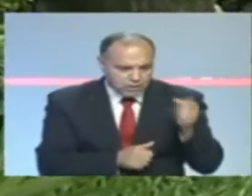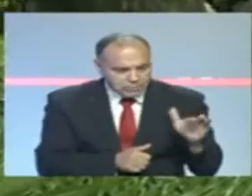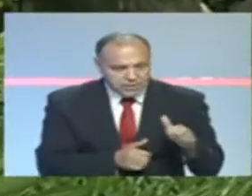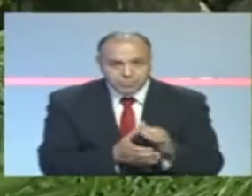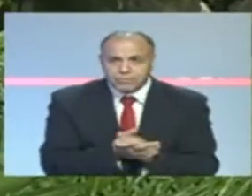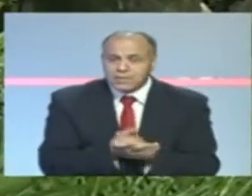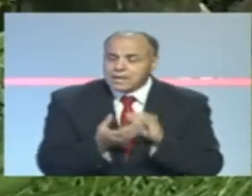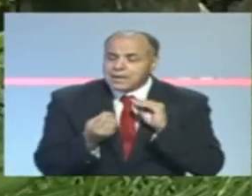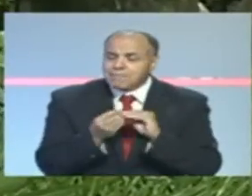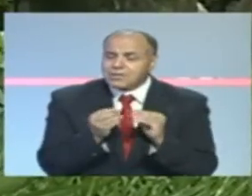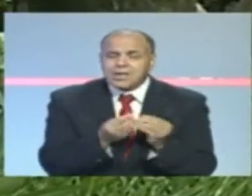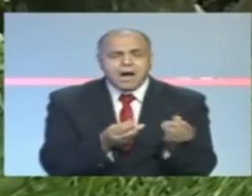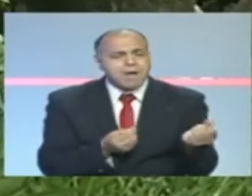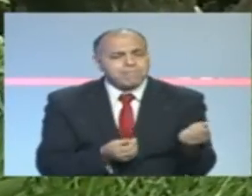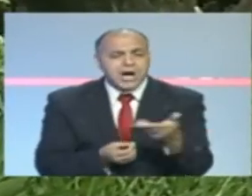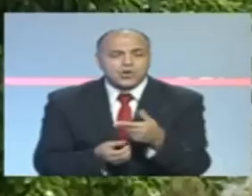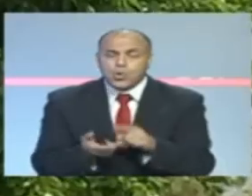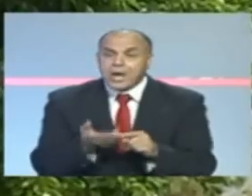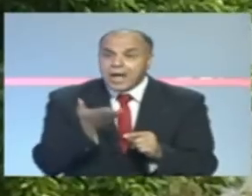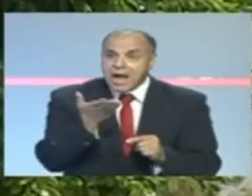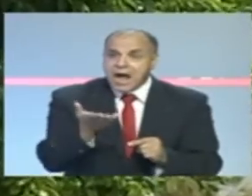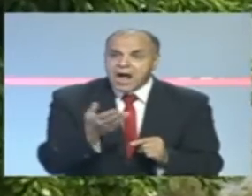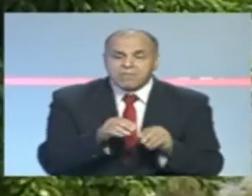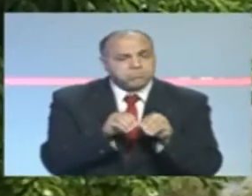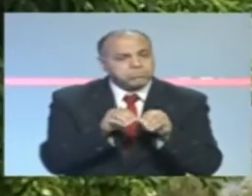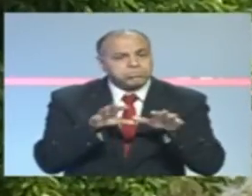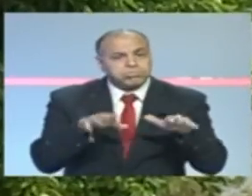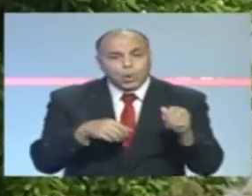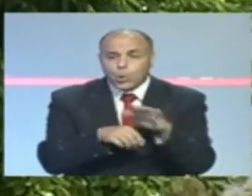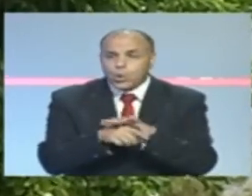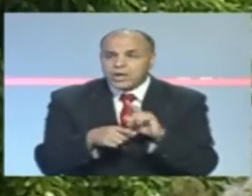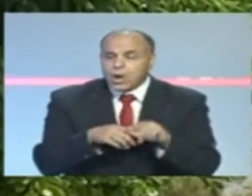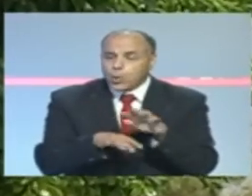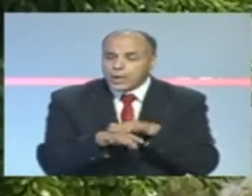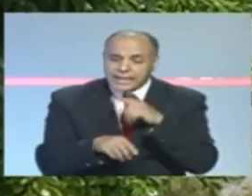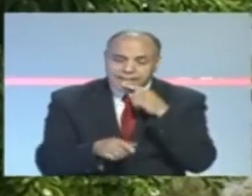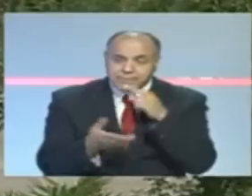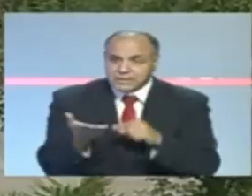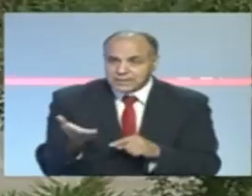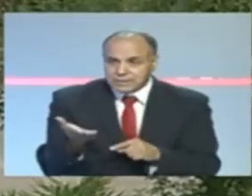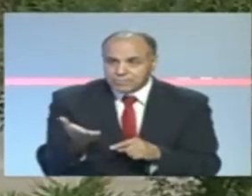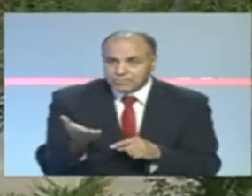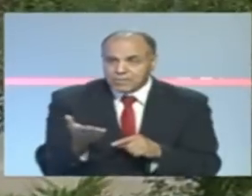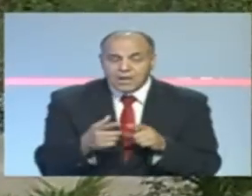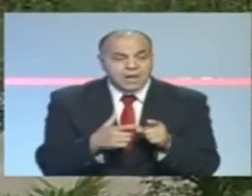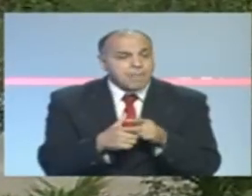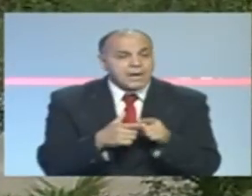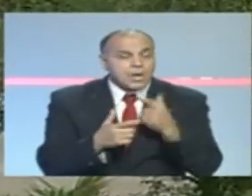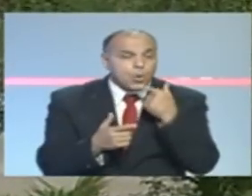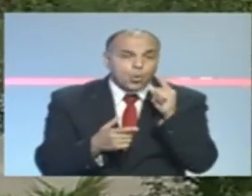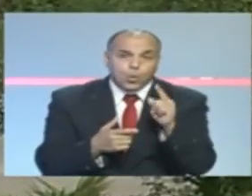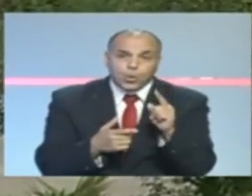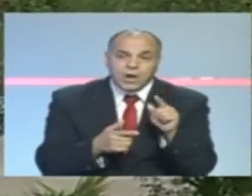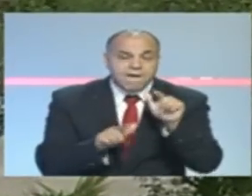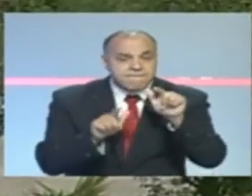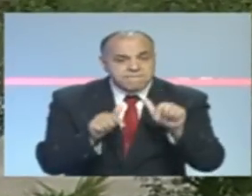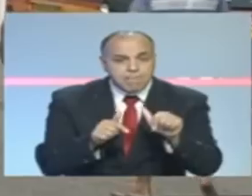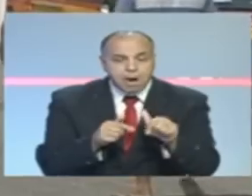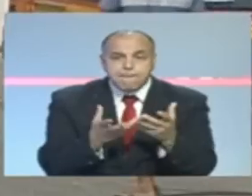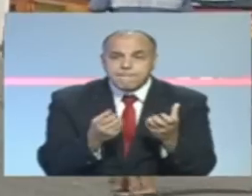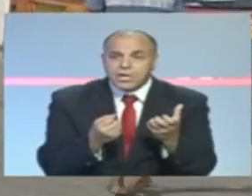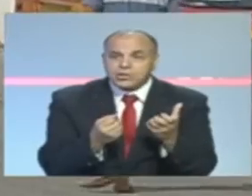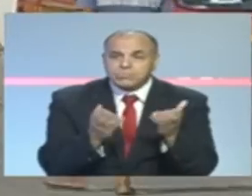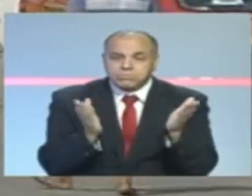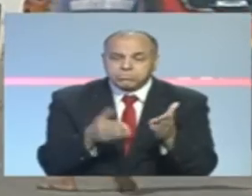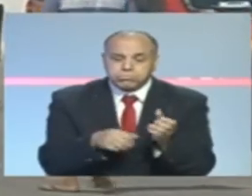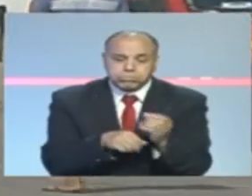اشكاليات عديده تسببت فيها تفشي فيروس كورونا في ولايه ومن بينها بالخصوص وجود ضغط كبير على